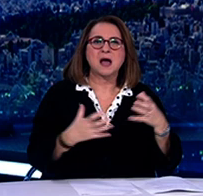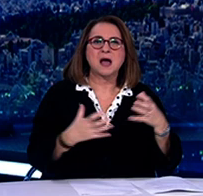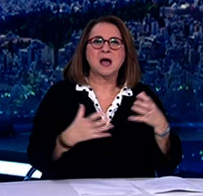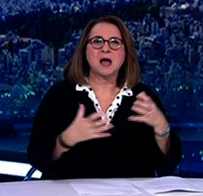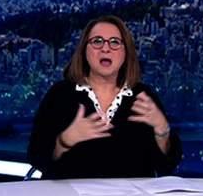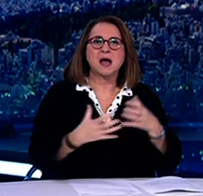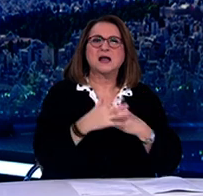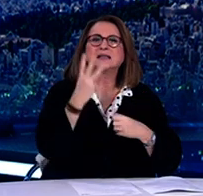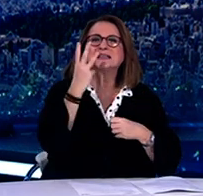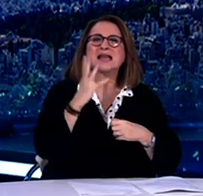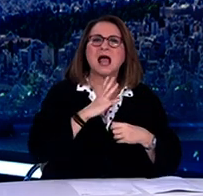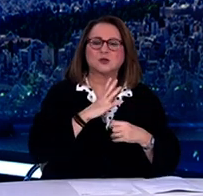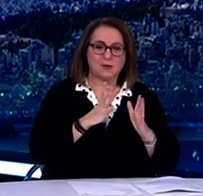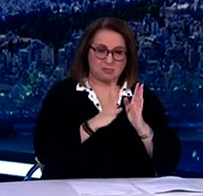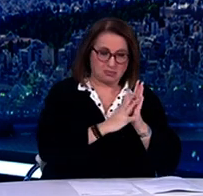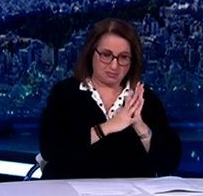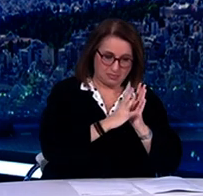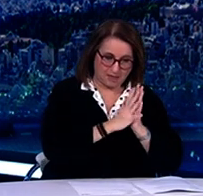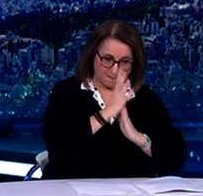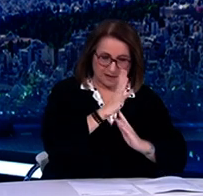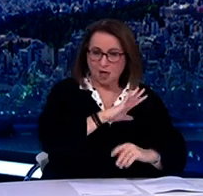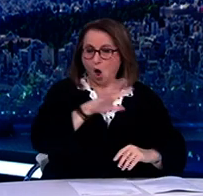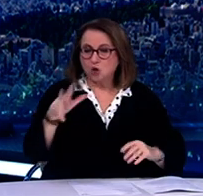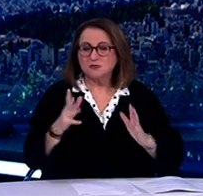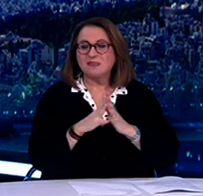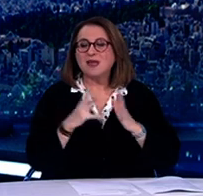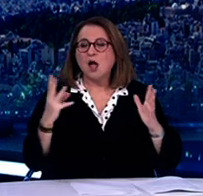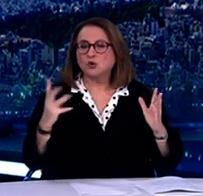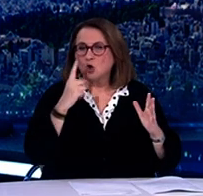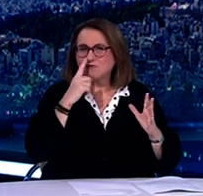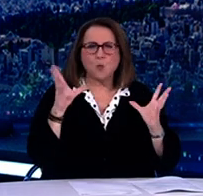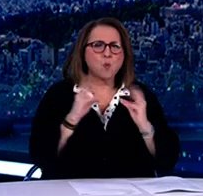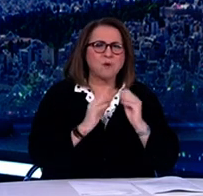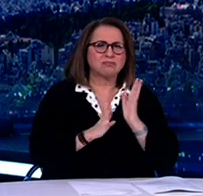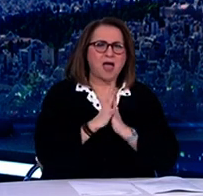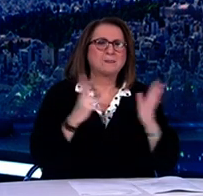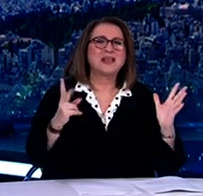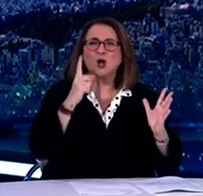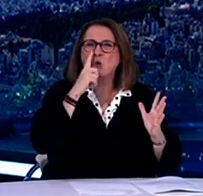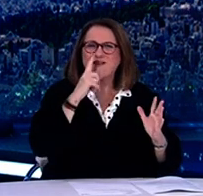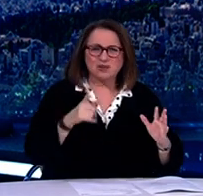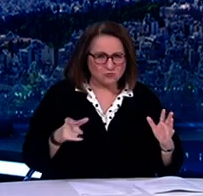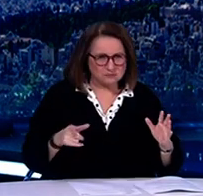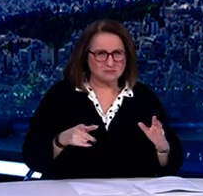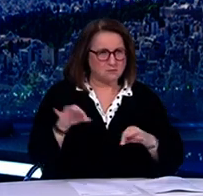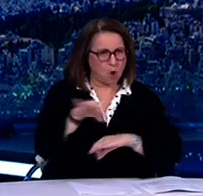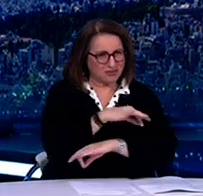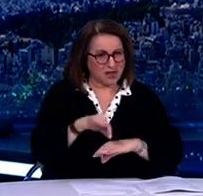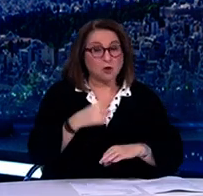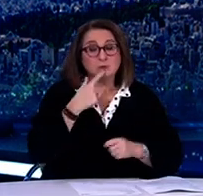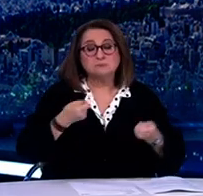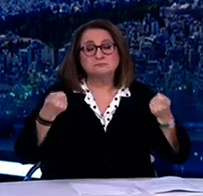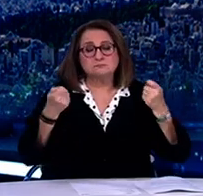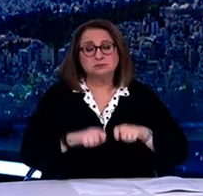από τις 15 μέχρι και τις 18 Νοεμβρίου. Υπήρξε εισήγηση της Επιτροπής για την προαναφερόμενη απαγόρευση?